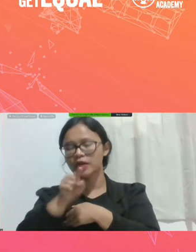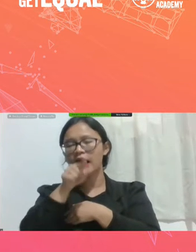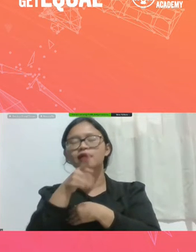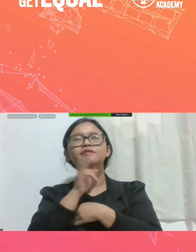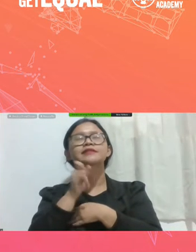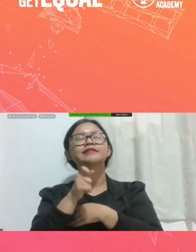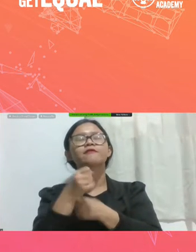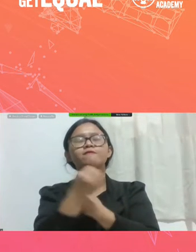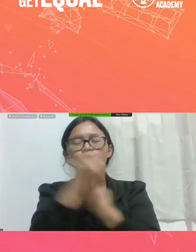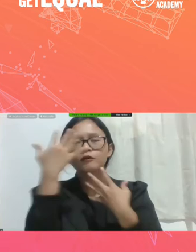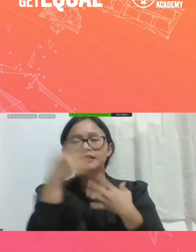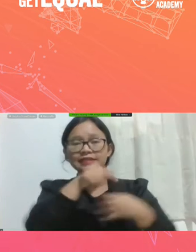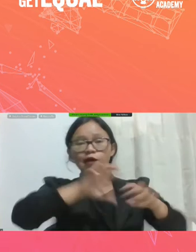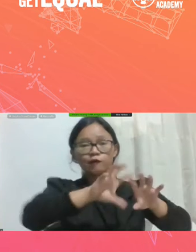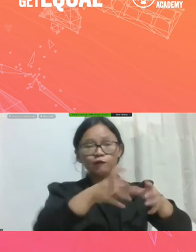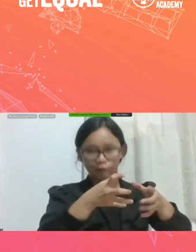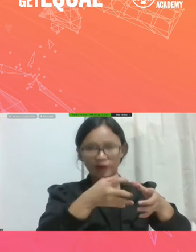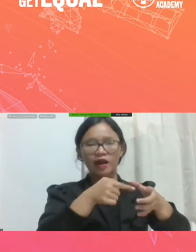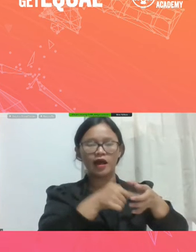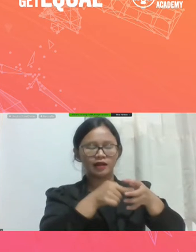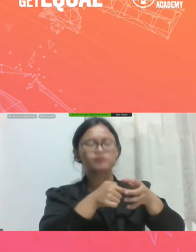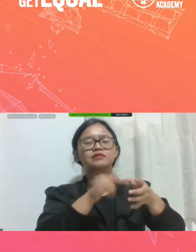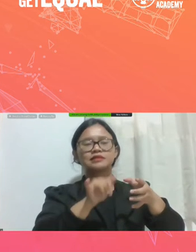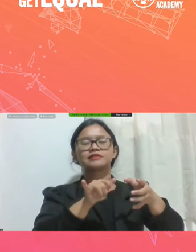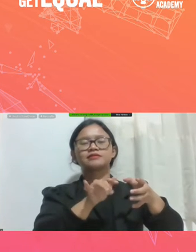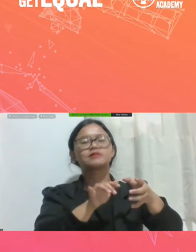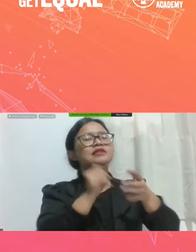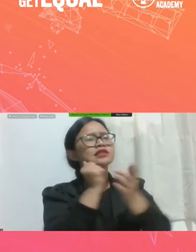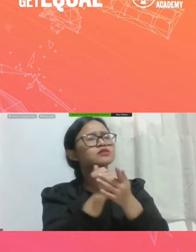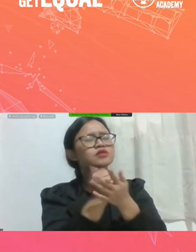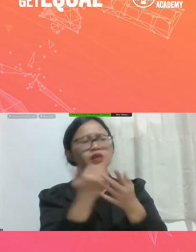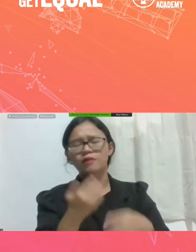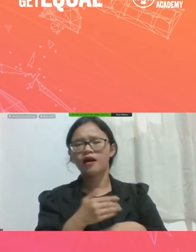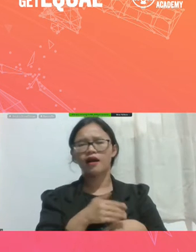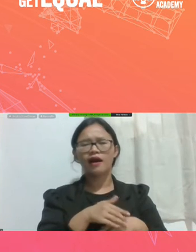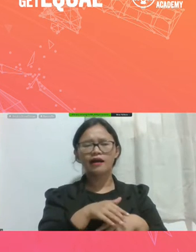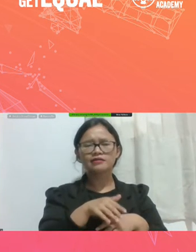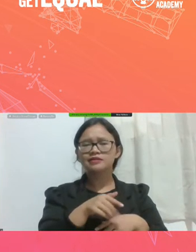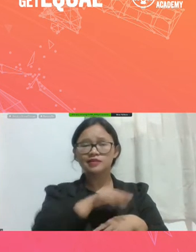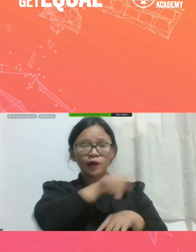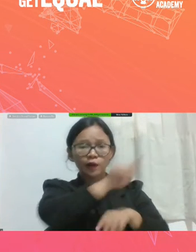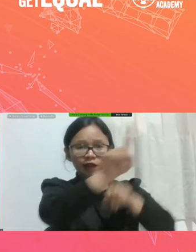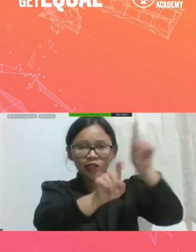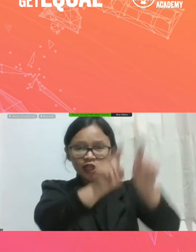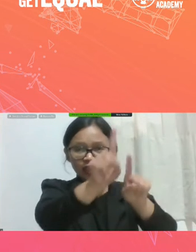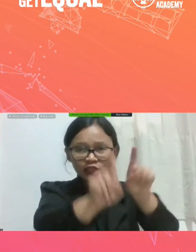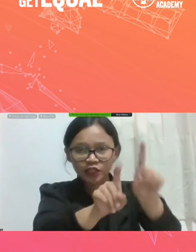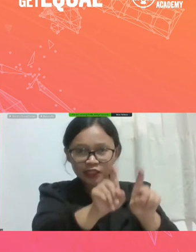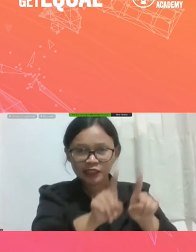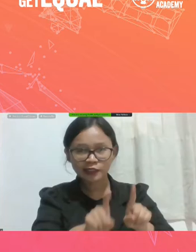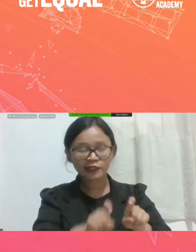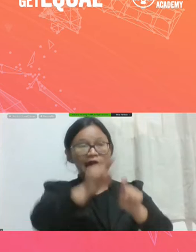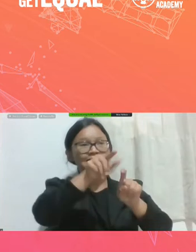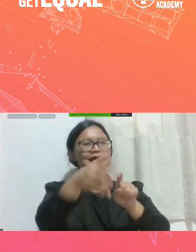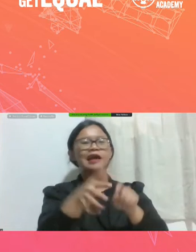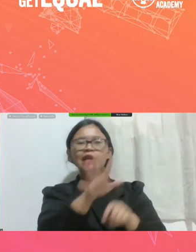yang Indonesia. Temuan utamanya secara garis besar, lebih dari setengah anak perempuan yang jadi responden di riset ini, berarti